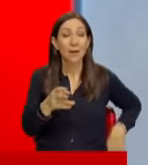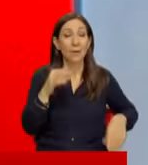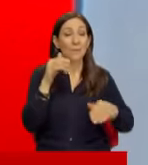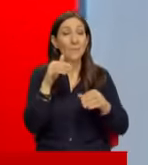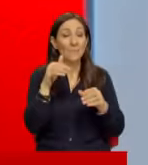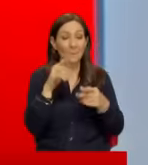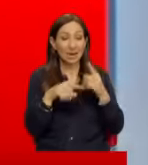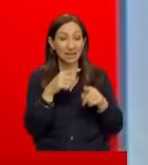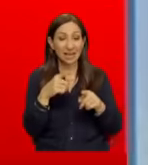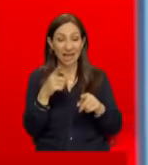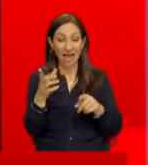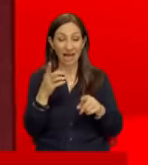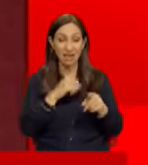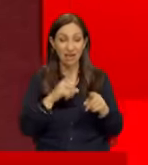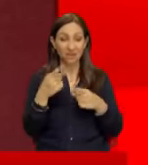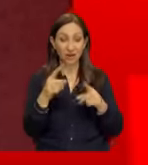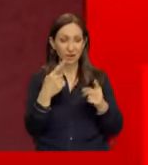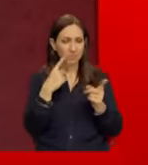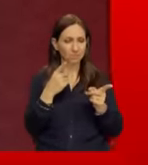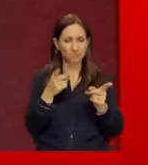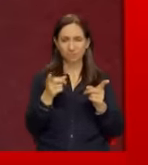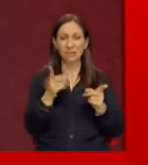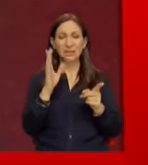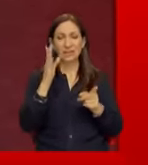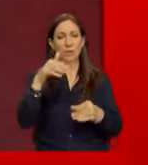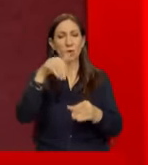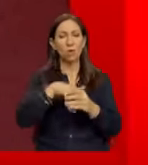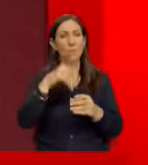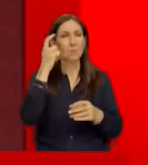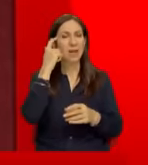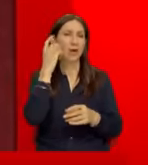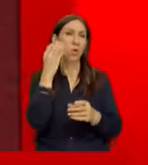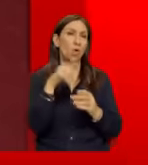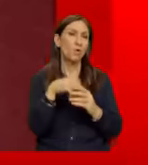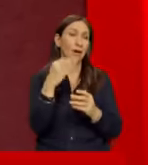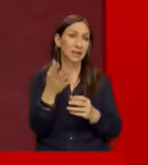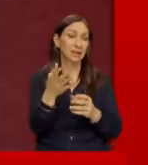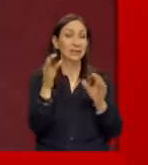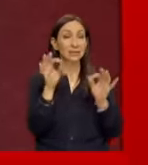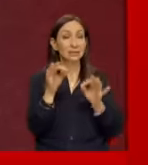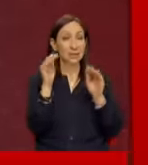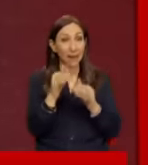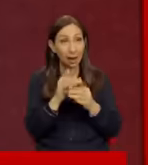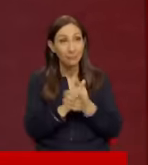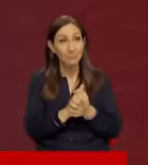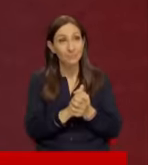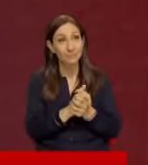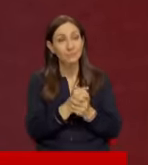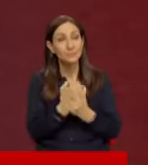ile adayı farklı farklı ele aldı ve gitti sandıkta bilinçli bir şekilde oyunu kullandı. Şimdi gelelim efendim.